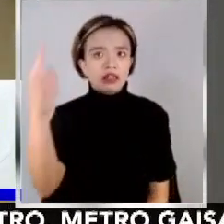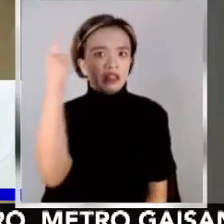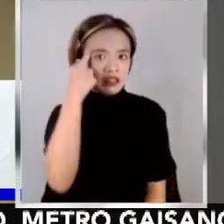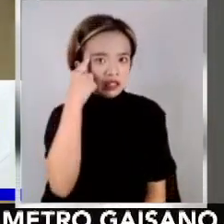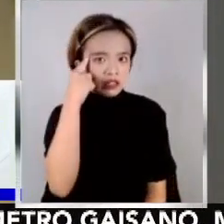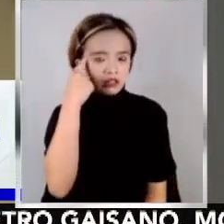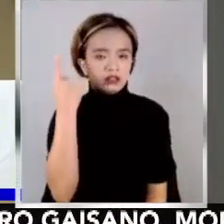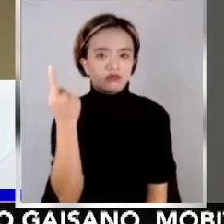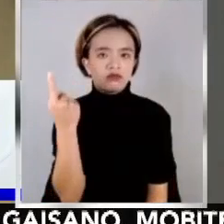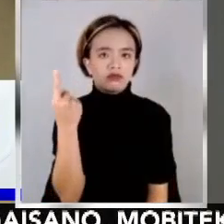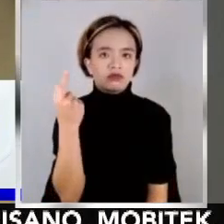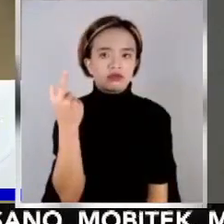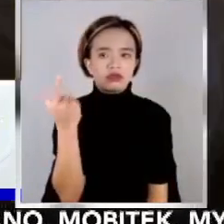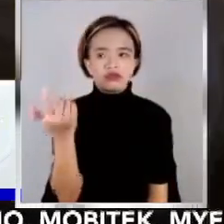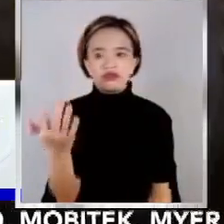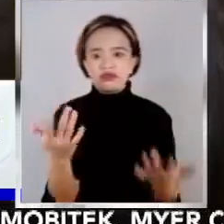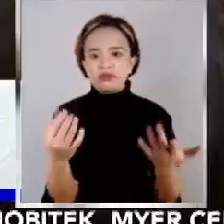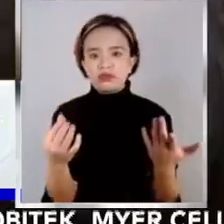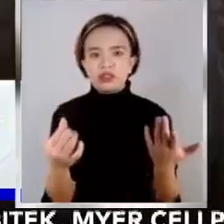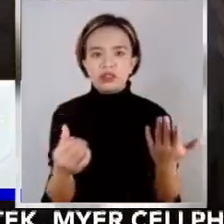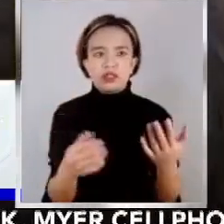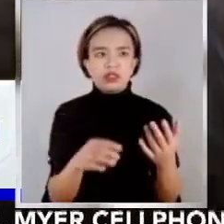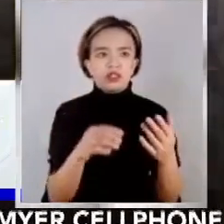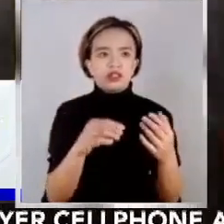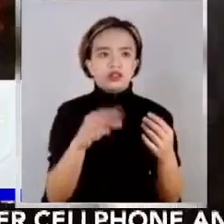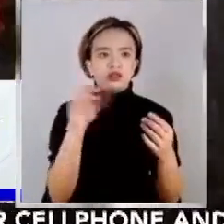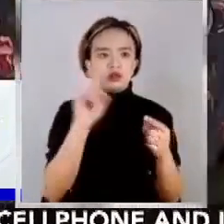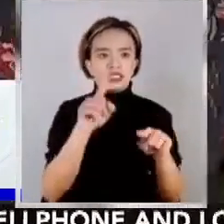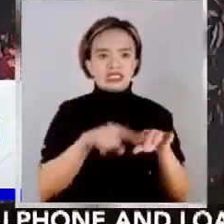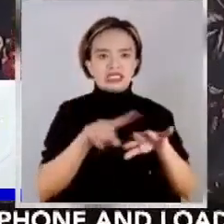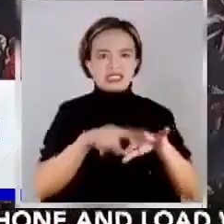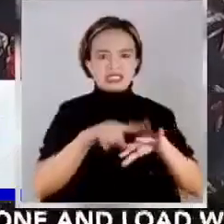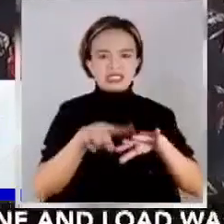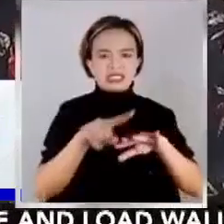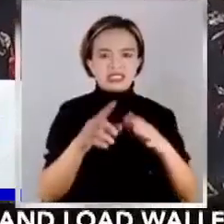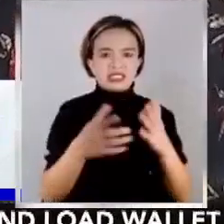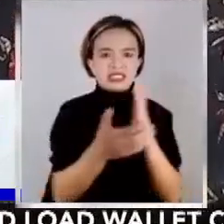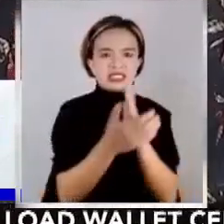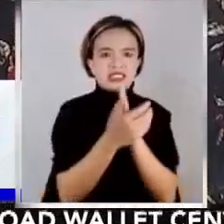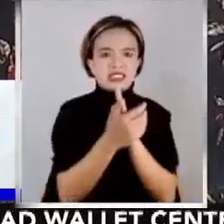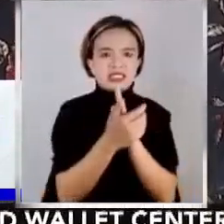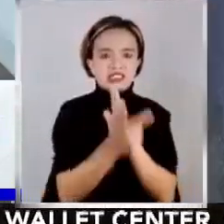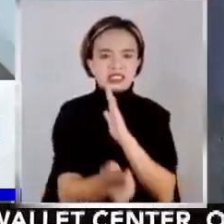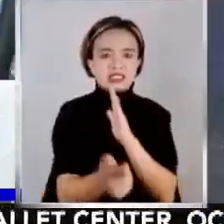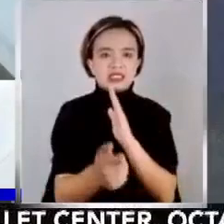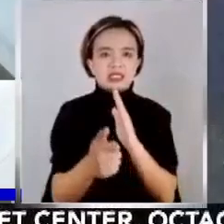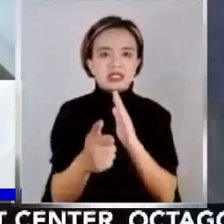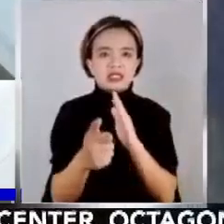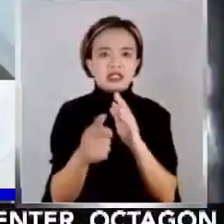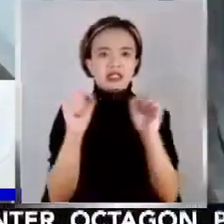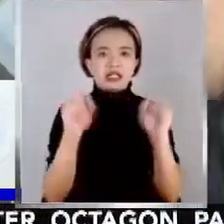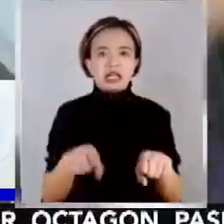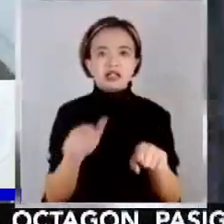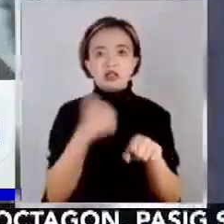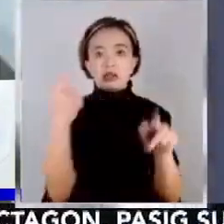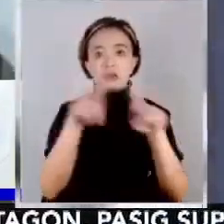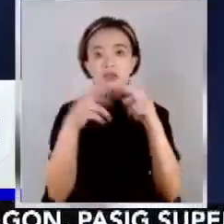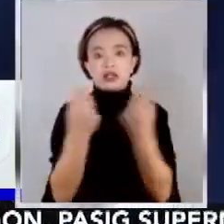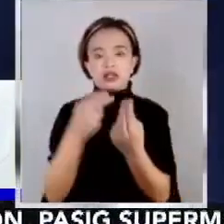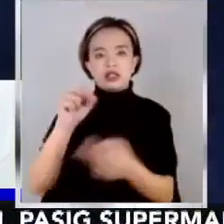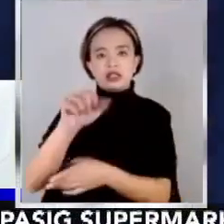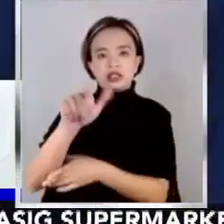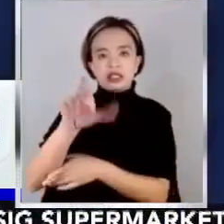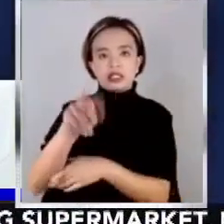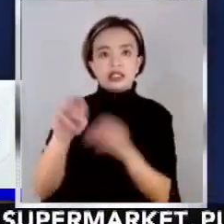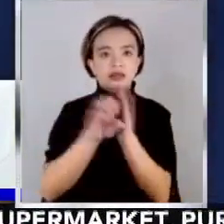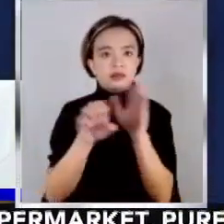yung pagiging nail technician. Bukod sa nail technician, in demand din daw maging ibang posisyon sa salon tulad ng hairstylist.